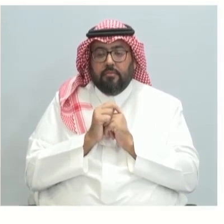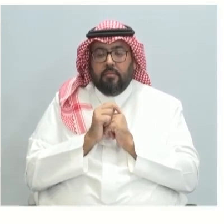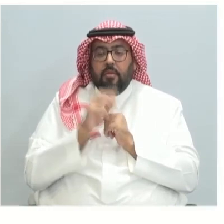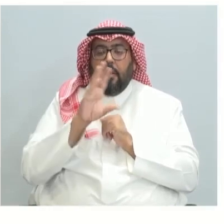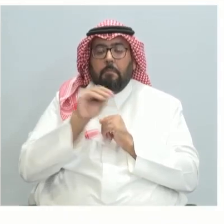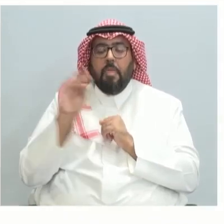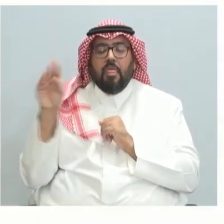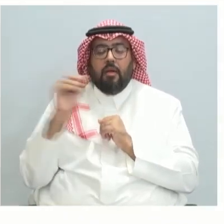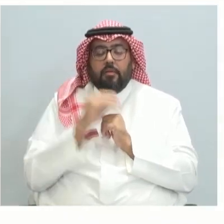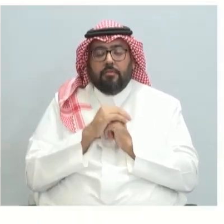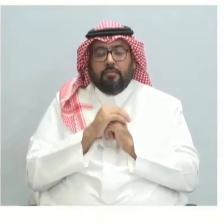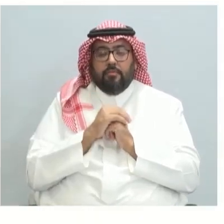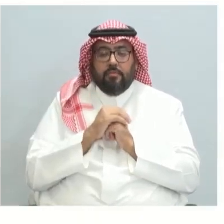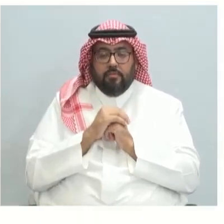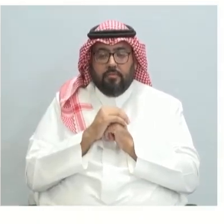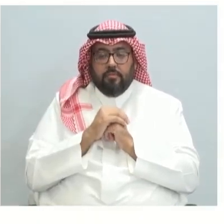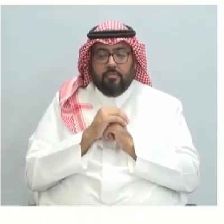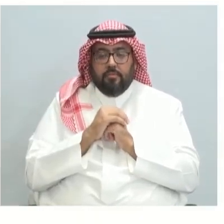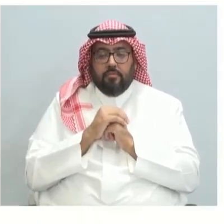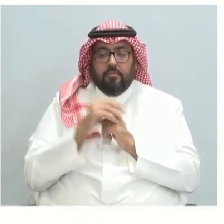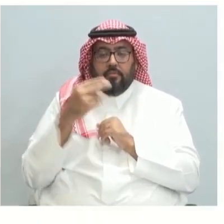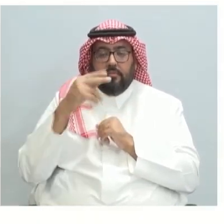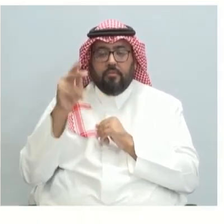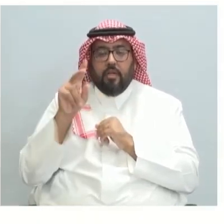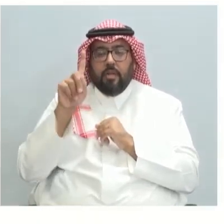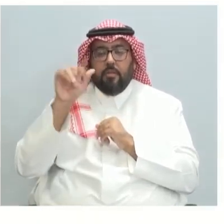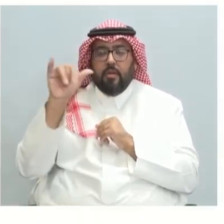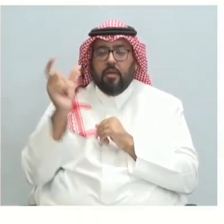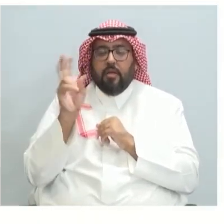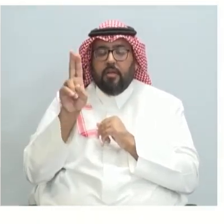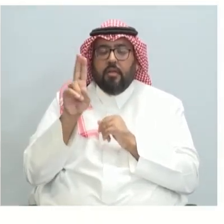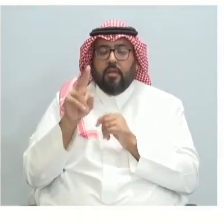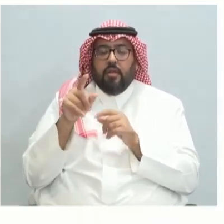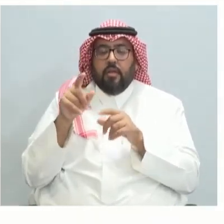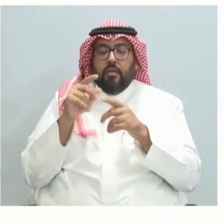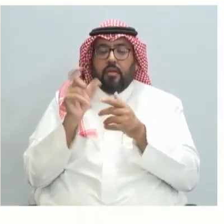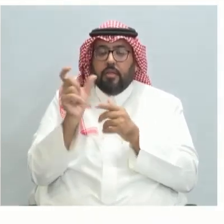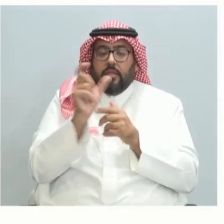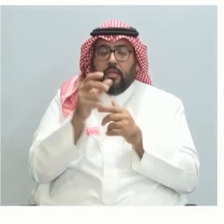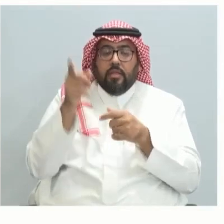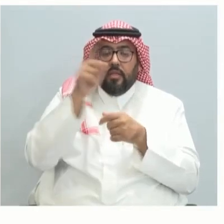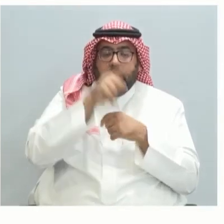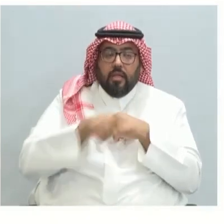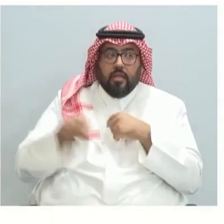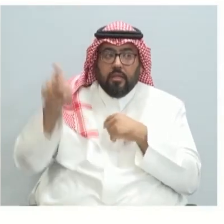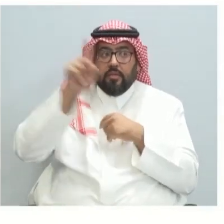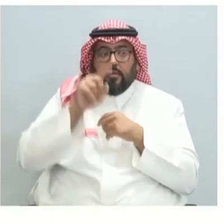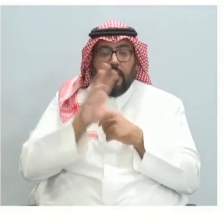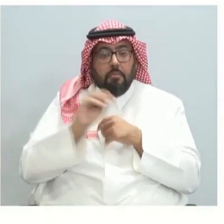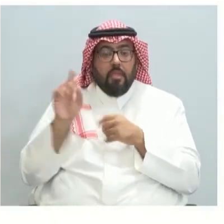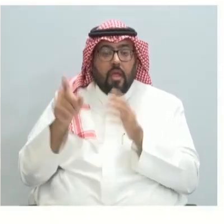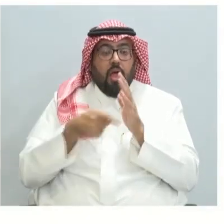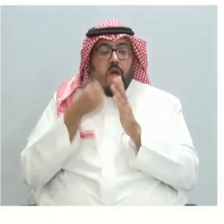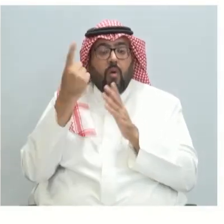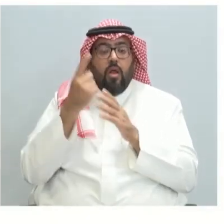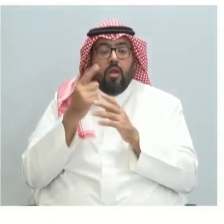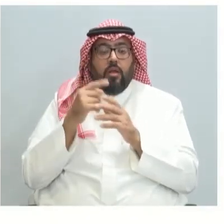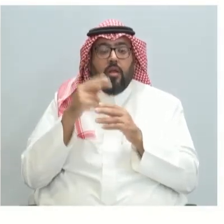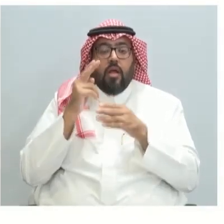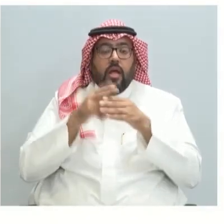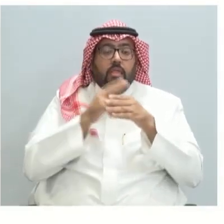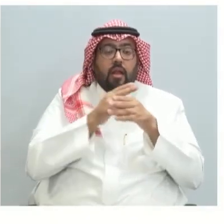لدينا مثال عرض البيانات بالقطاعات الدائريه المثال الاول خضروات